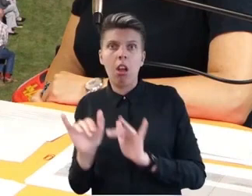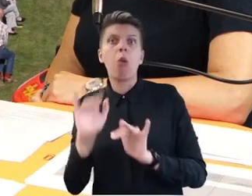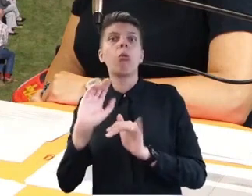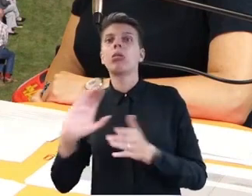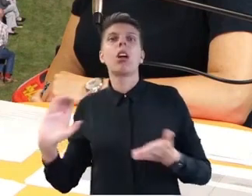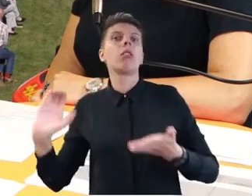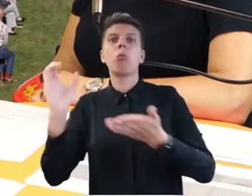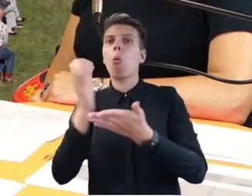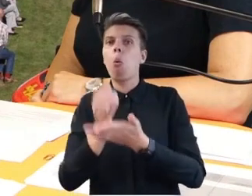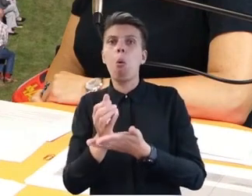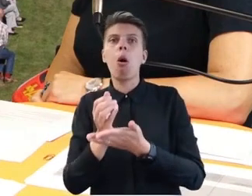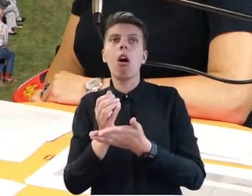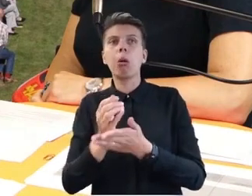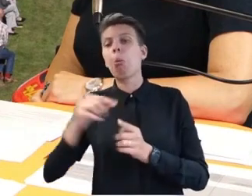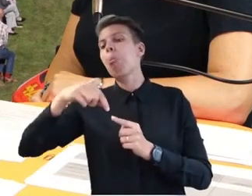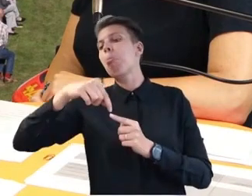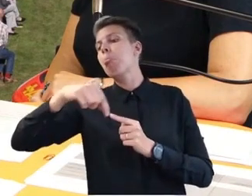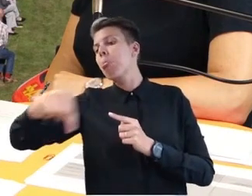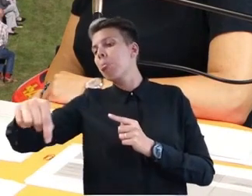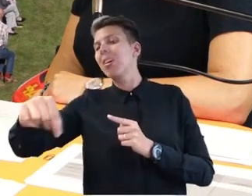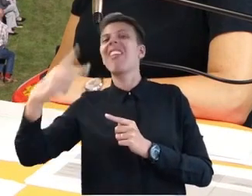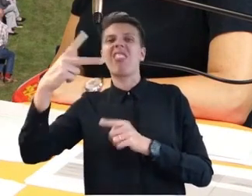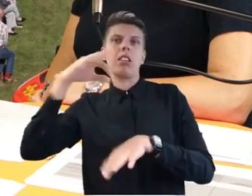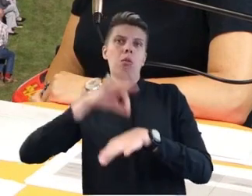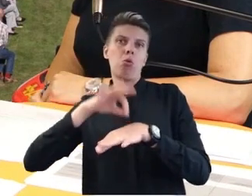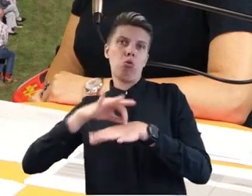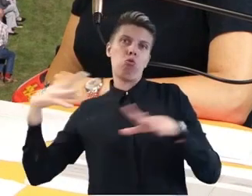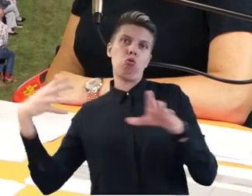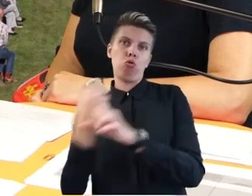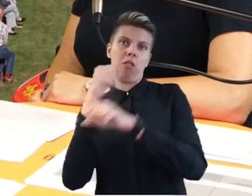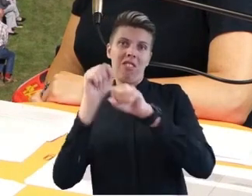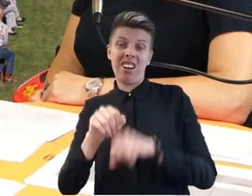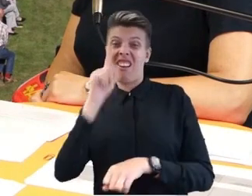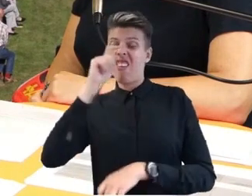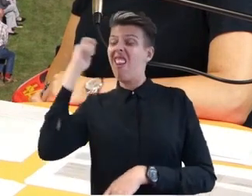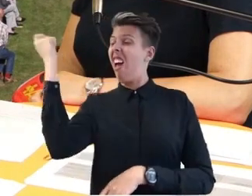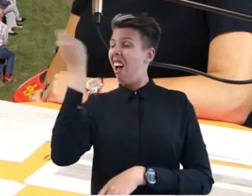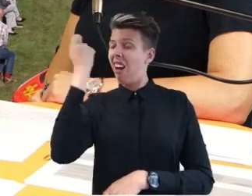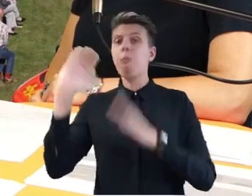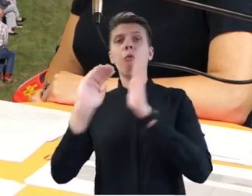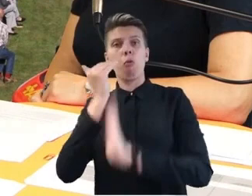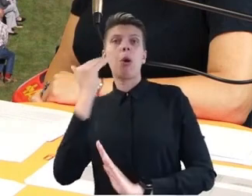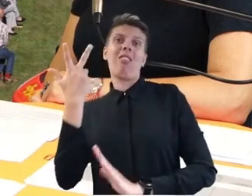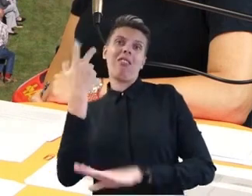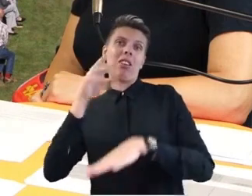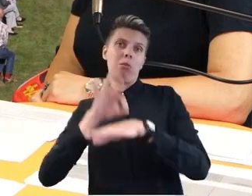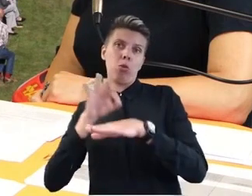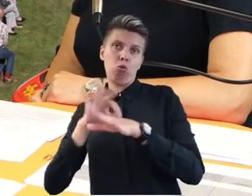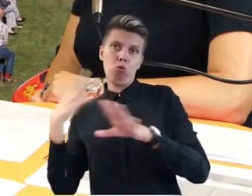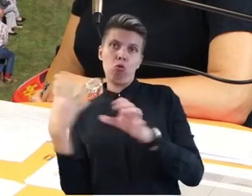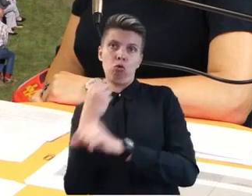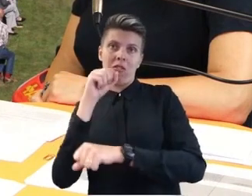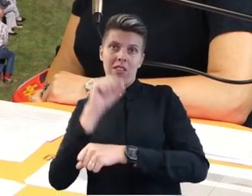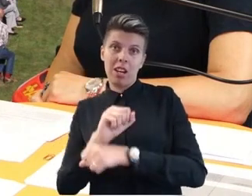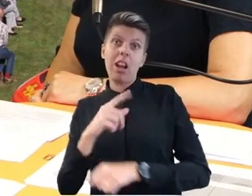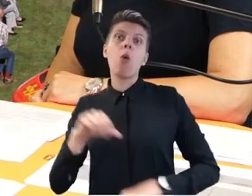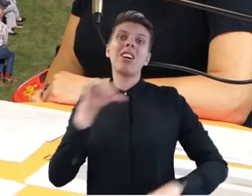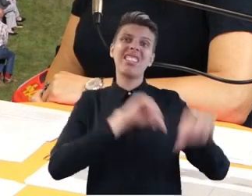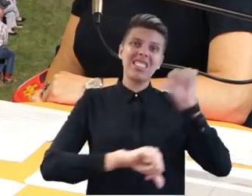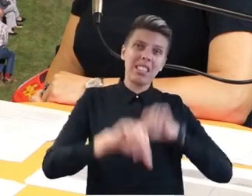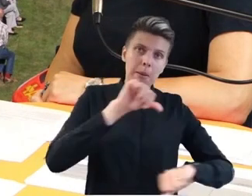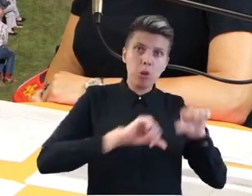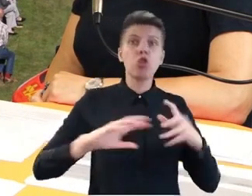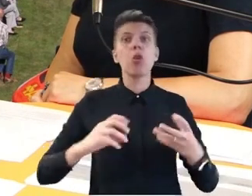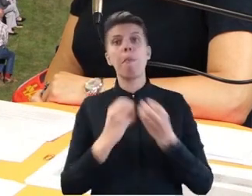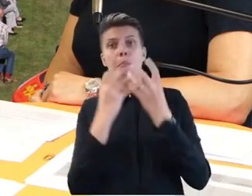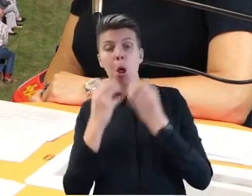innerhalb von 30 minuten erreichen können nach alarmierung und während der fahrt chemische und radioaktive kontamination